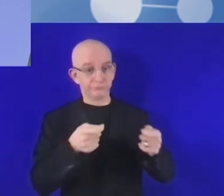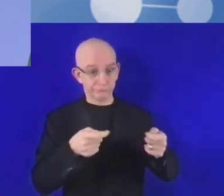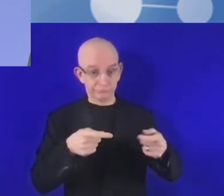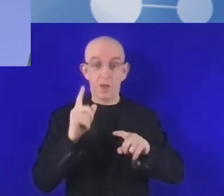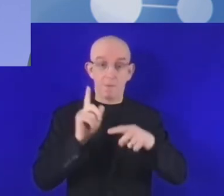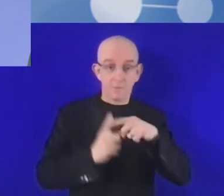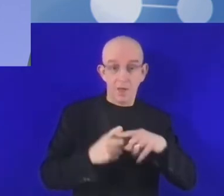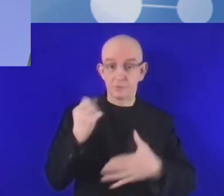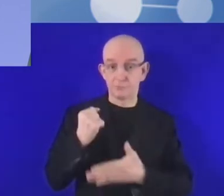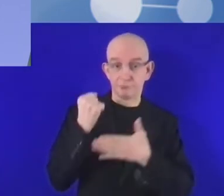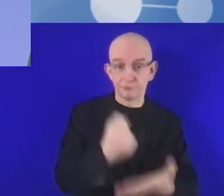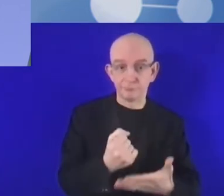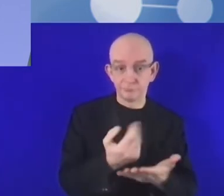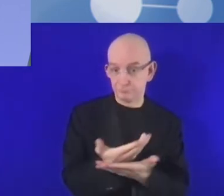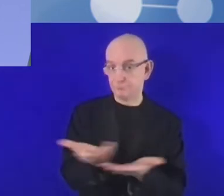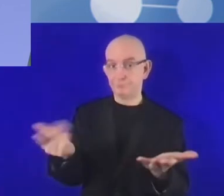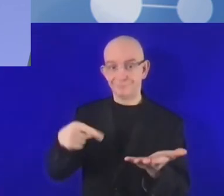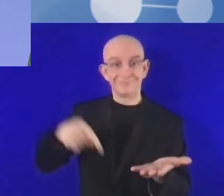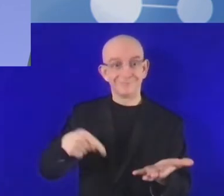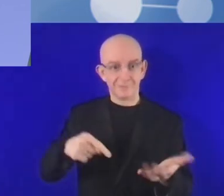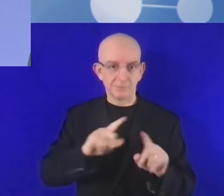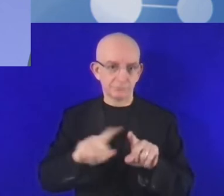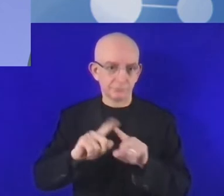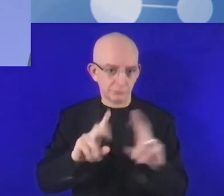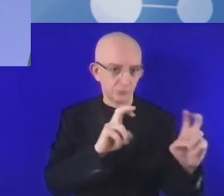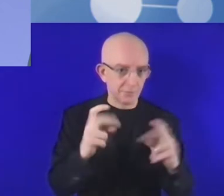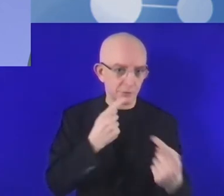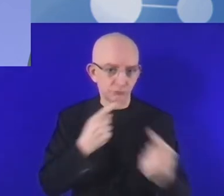Szudzy Hua Zhuan Xin Szyge Fudza De Goczeng.